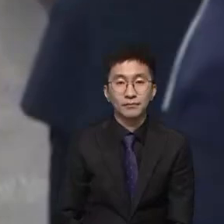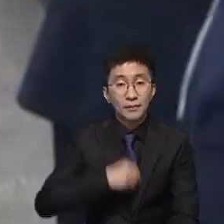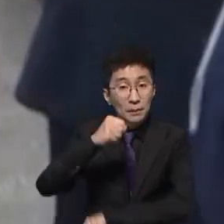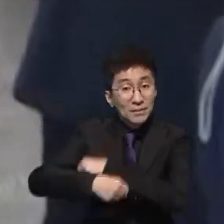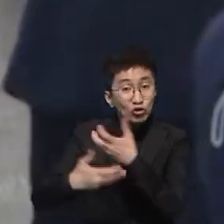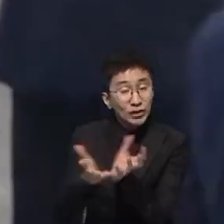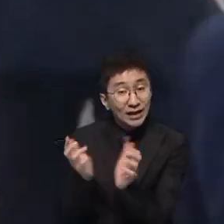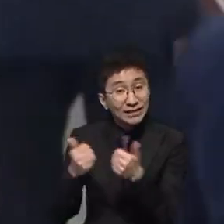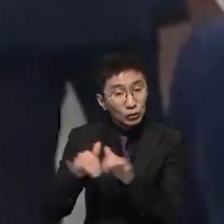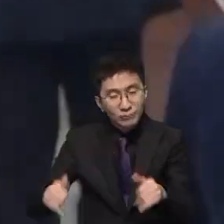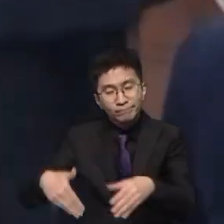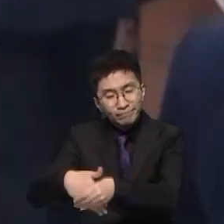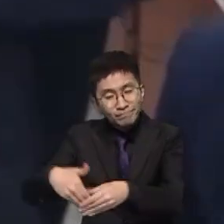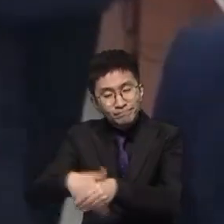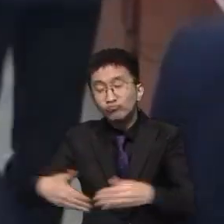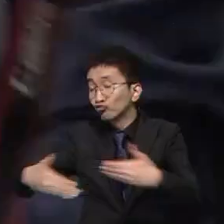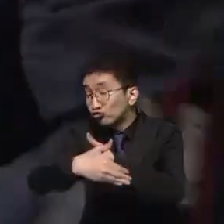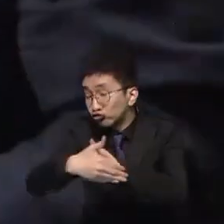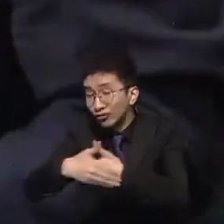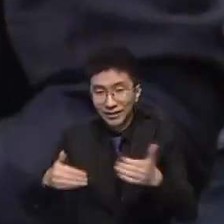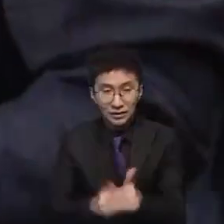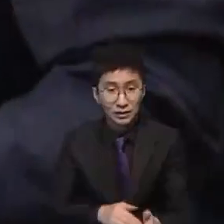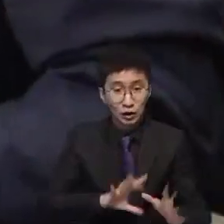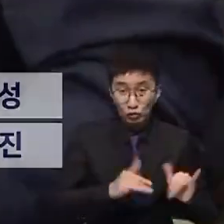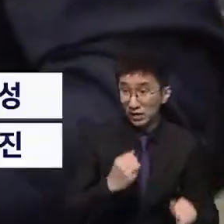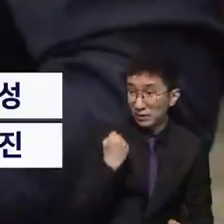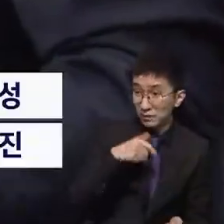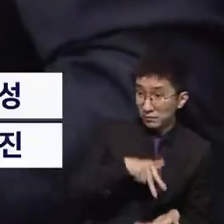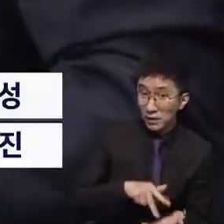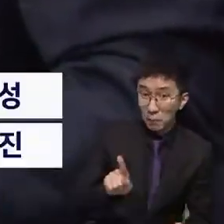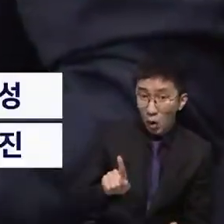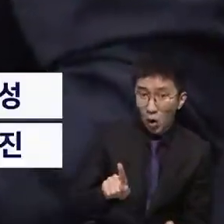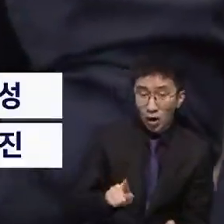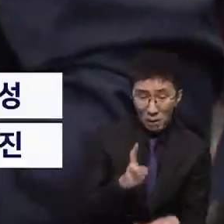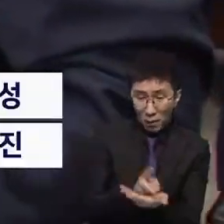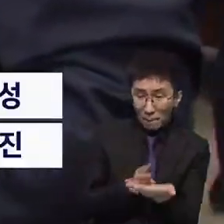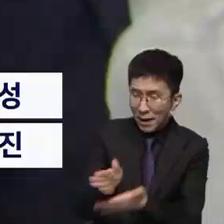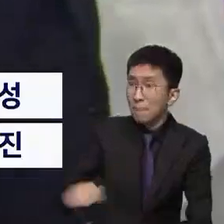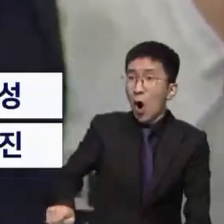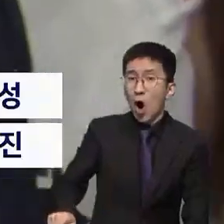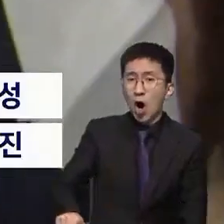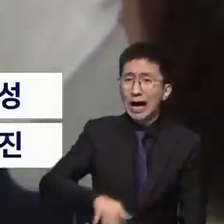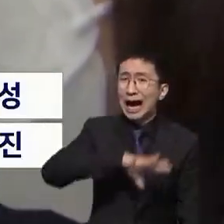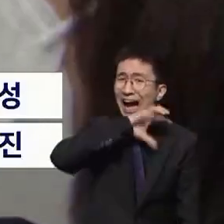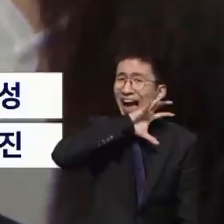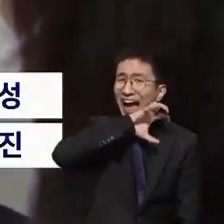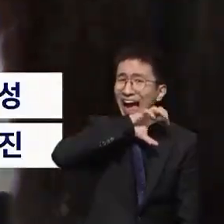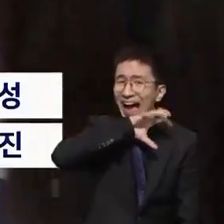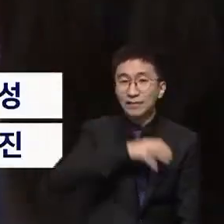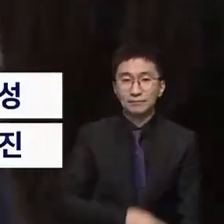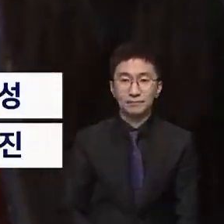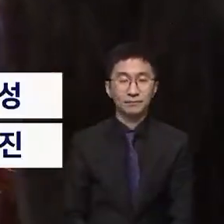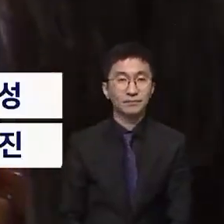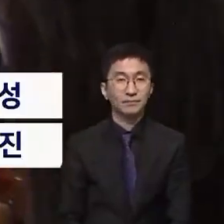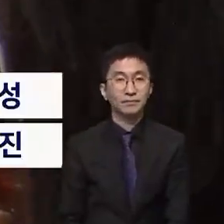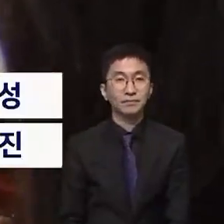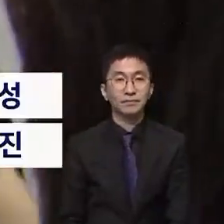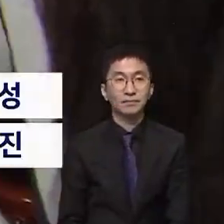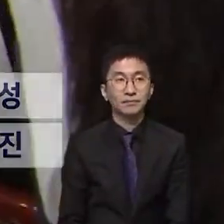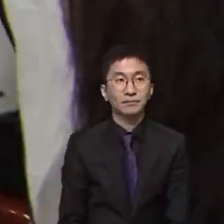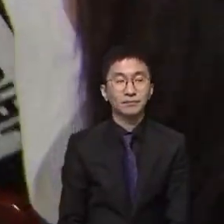민주당 의원들은 악수하며 포옹했고 국민의힘 의원들은 법 통과를 지켜보며 항의를 이어갔습니다.